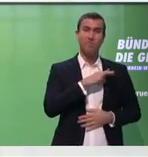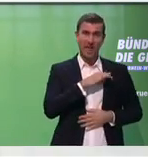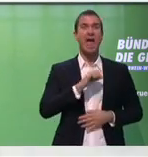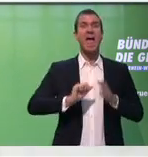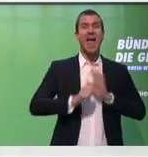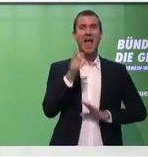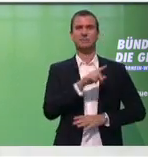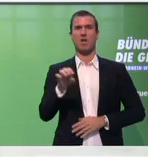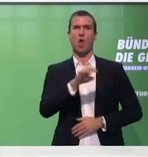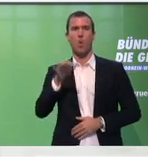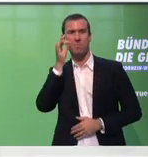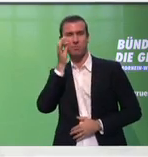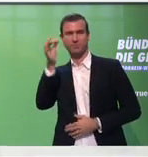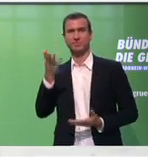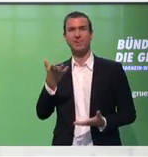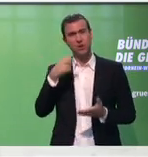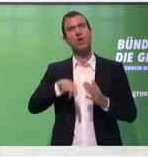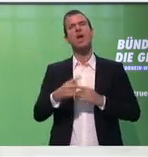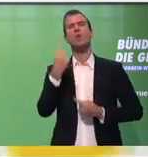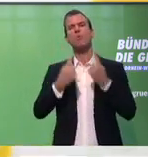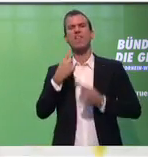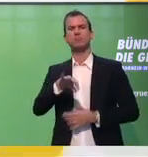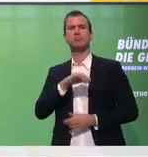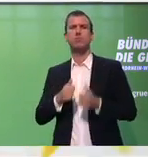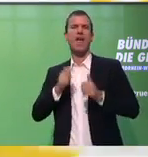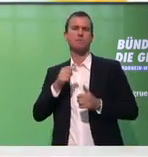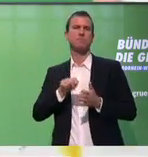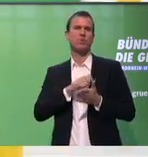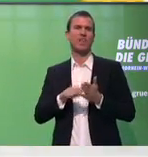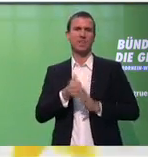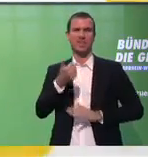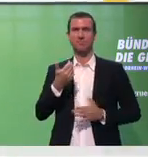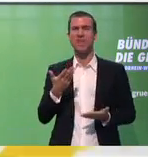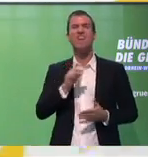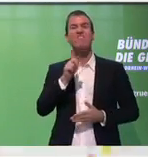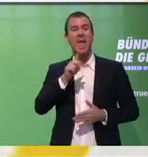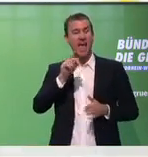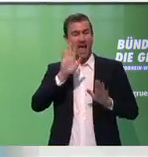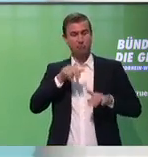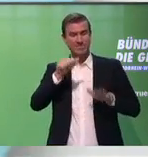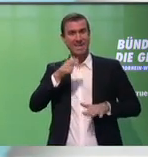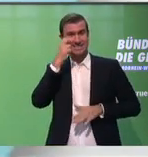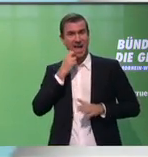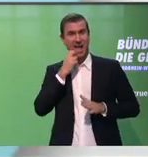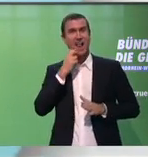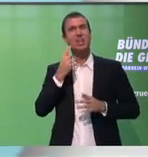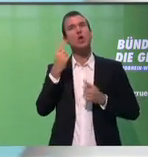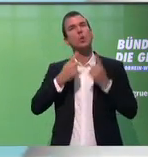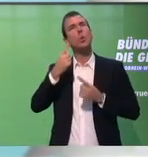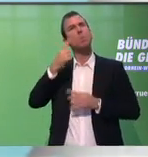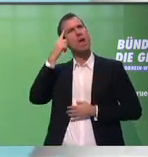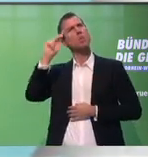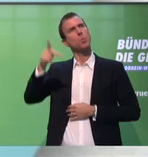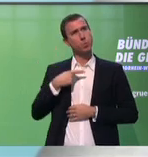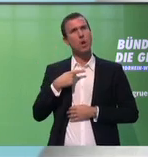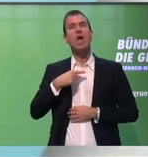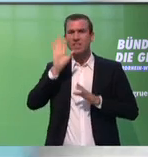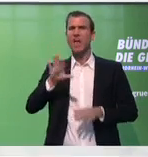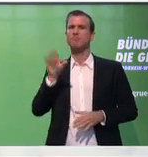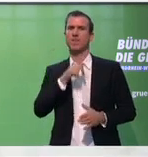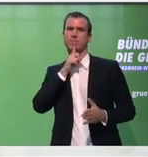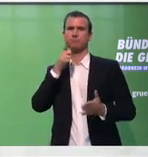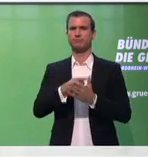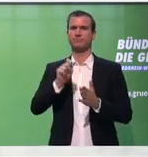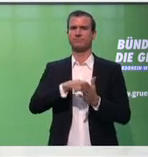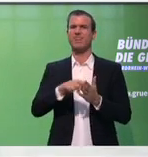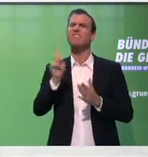Europa mit der Green Primary. Jeder, der mindestens 16 Jahre alt ist und unsere grünen Werte teilt, kann mitbestimmen, wer die